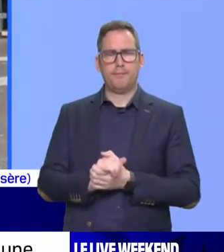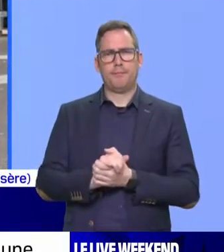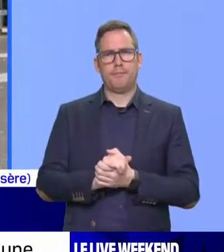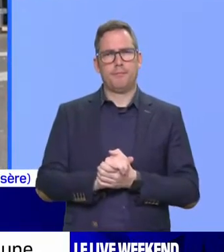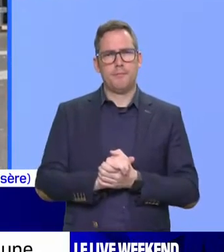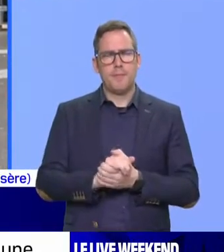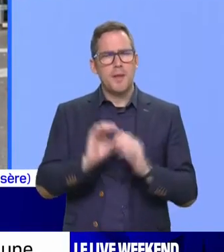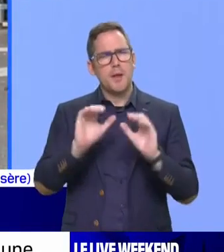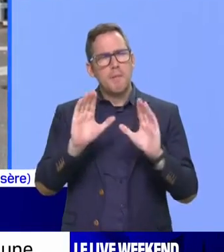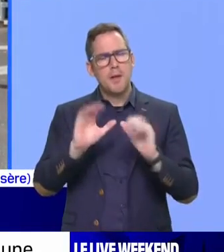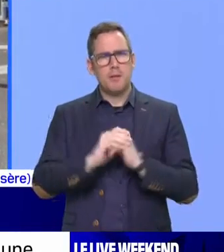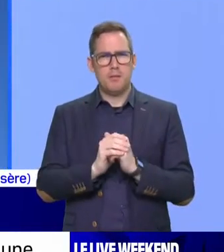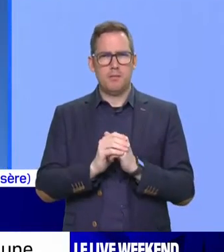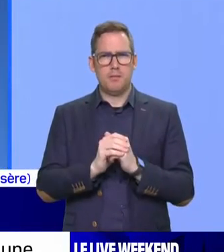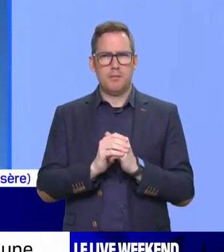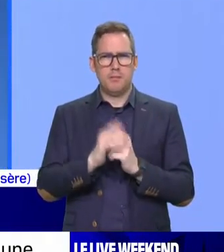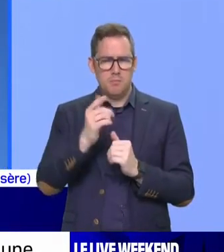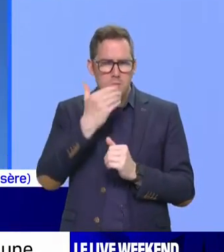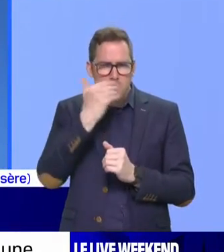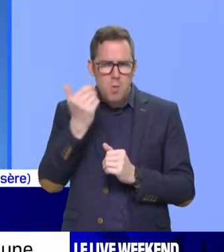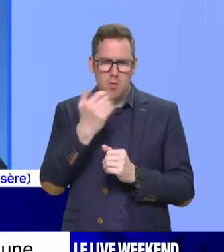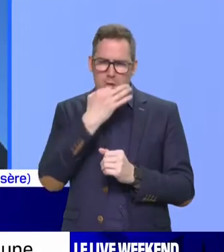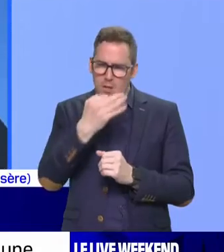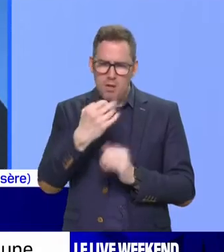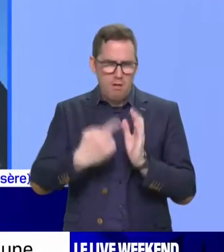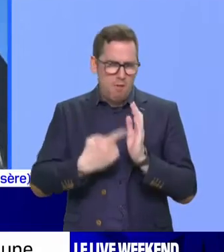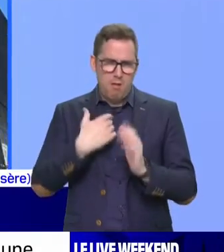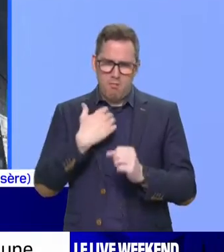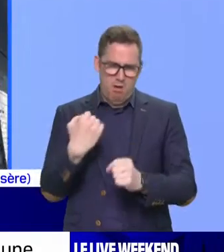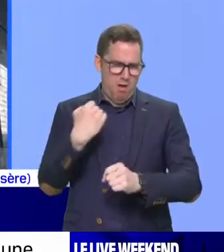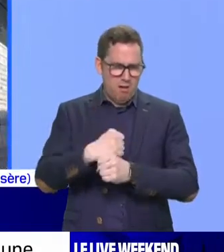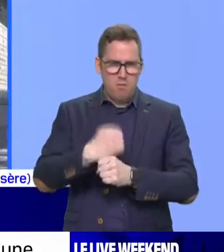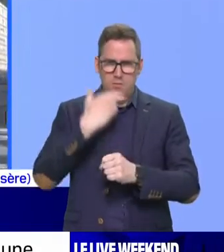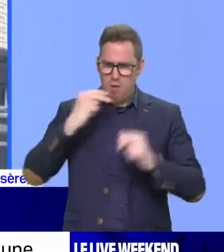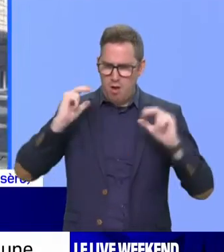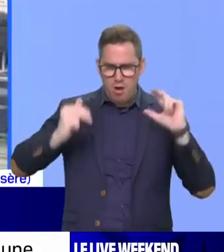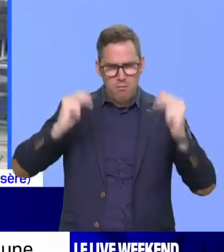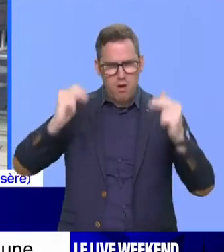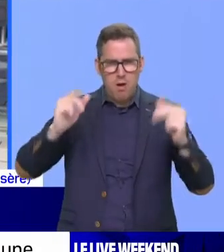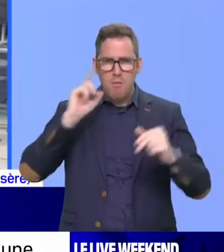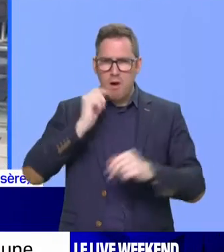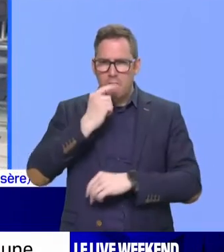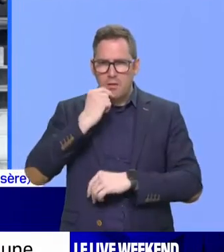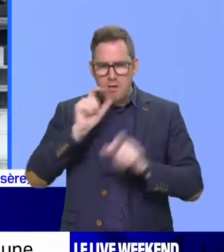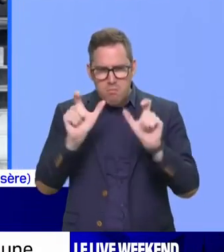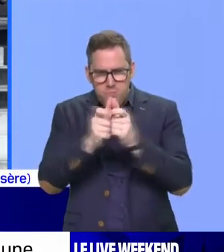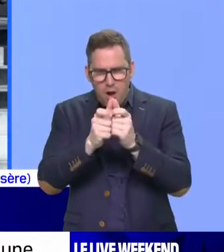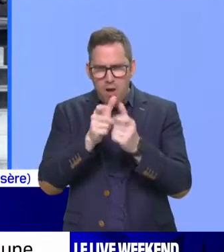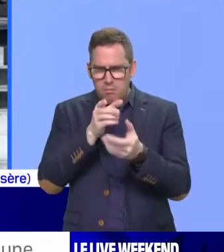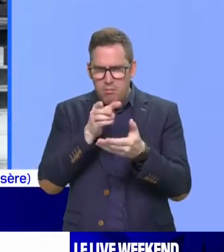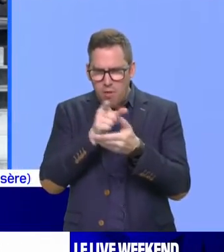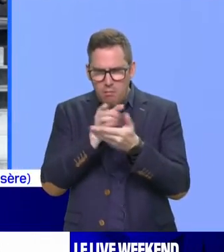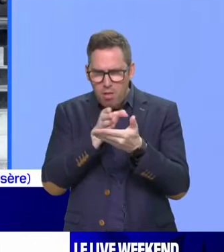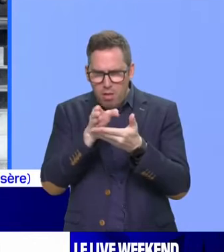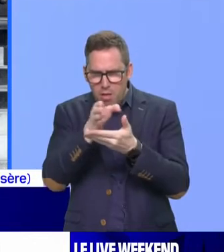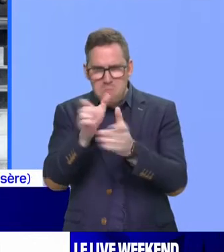il faut reconnaître qu'avec un réseau de caméras de vidéoprotection dans la ville, cet individu aurait été repéré, suivi. On aurait, avec le réseau, je